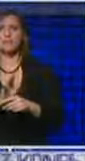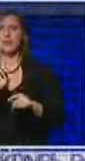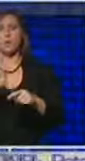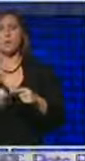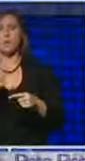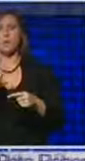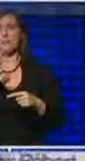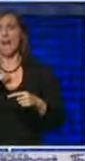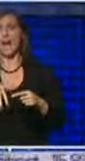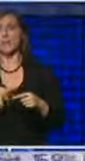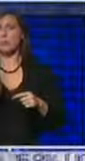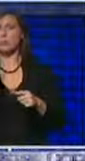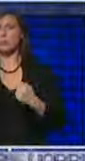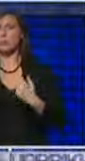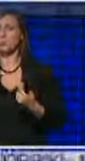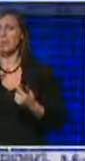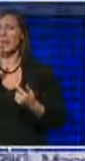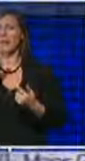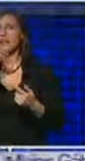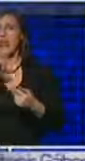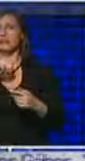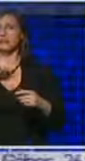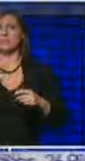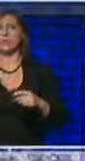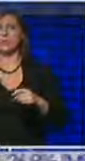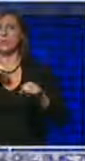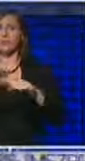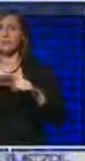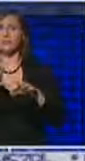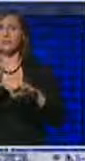volt, hogy lesznek önkormányzati választások Magyarországon, mintha kevesebb energiát fordítottak volna erre.